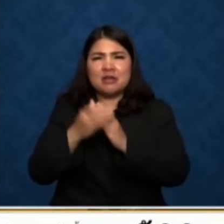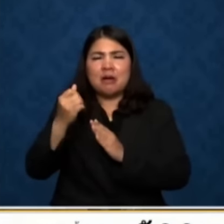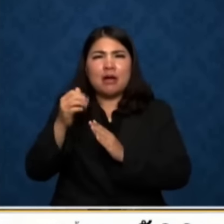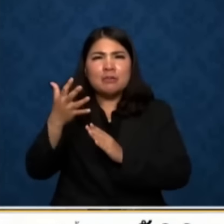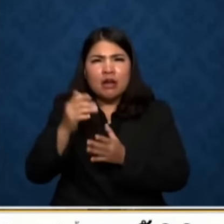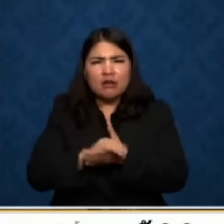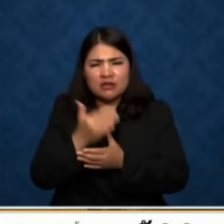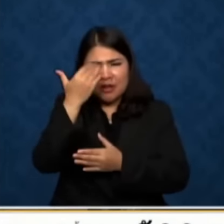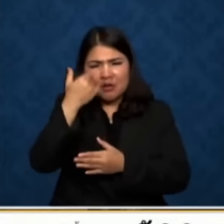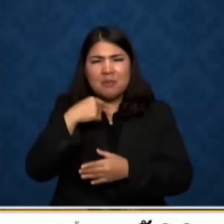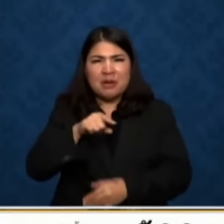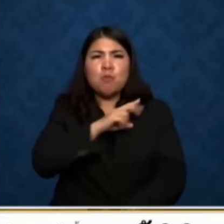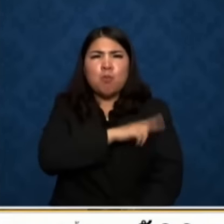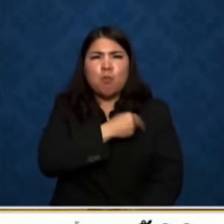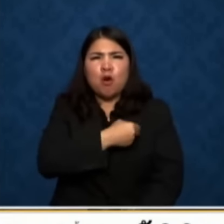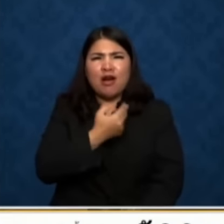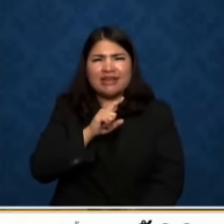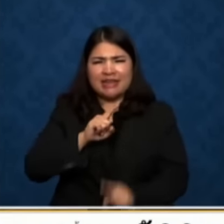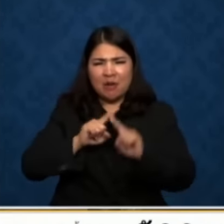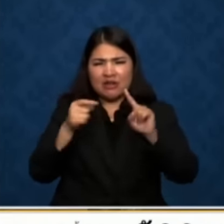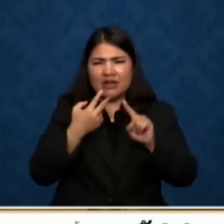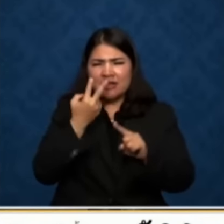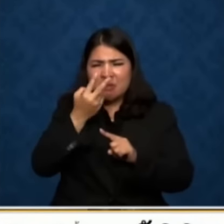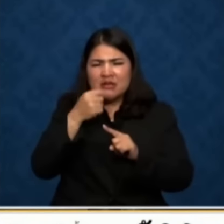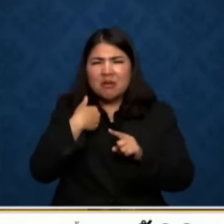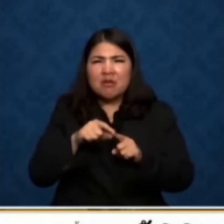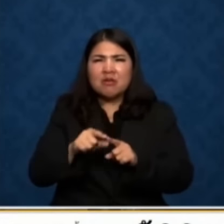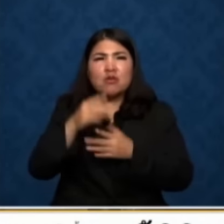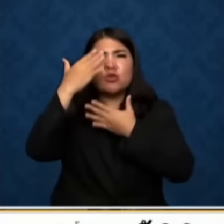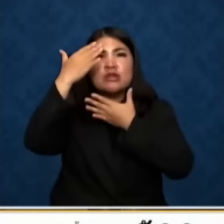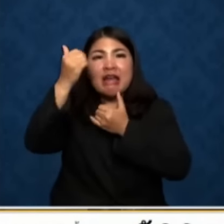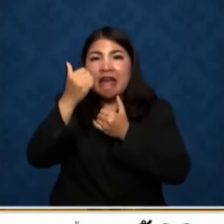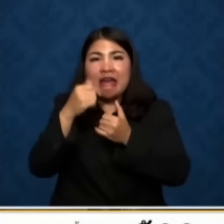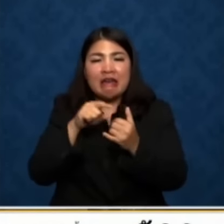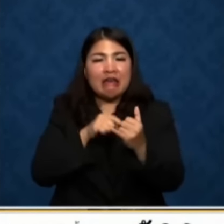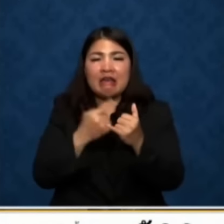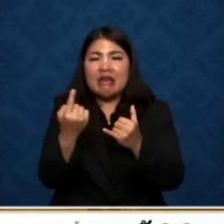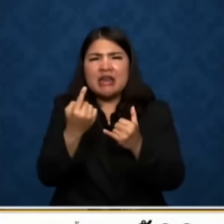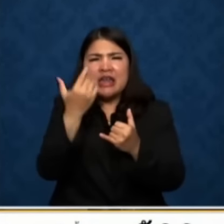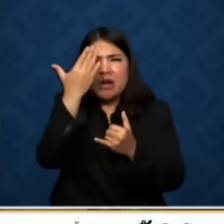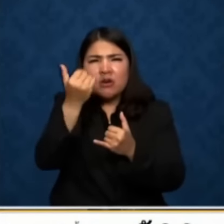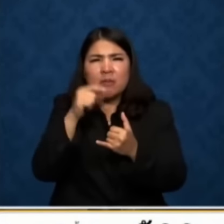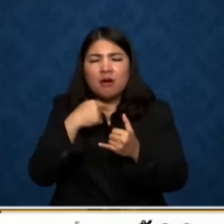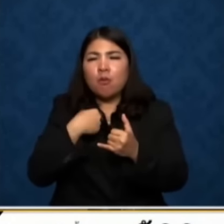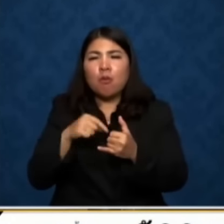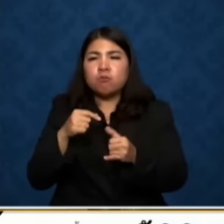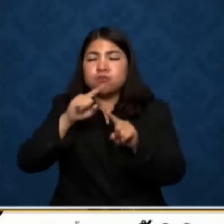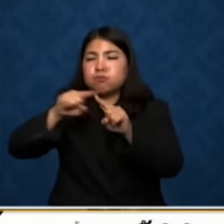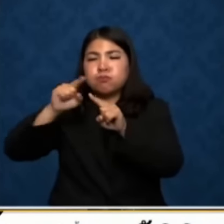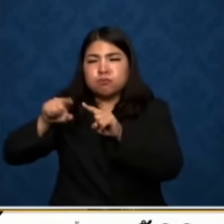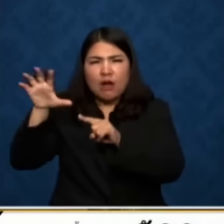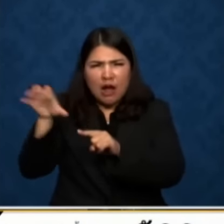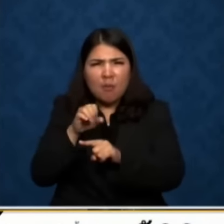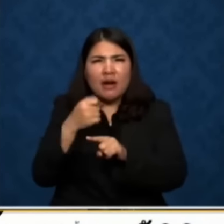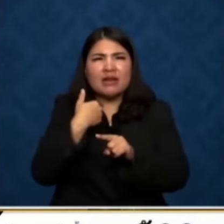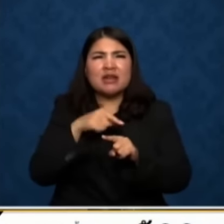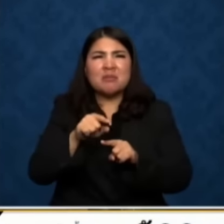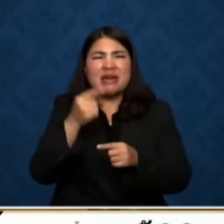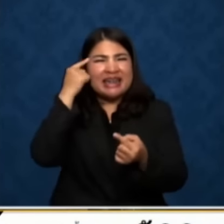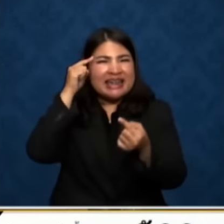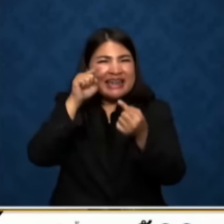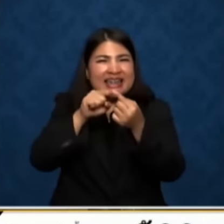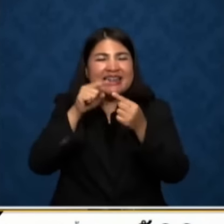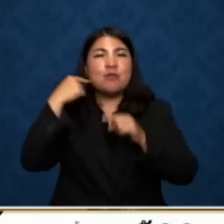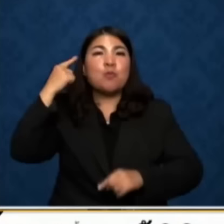แต่การจะมาไดแอคเคสอะไรต่างๆทำไมท่านสนใจเคสเดียวคะทำไมท่านไม่ยกมาหลายๆเคสทำไมท่านไม่นึกถึงผู้หญิง